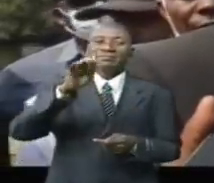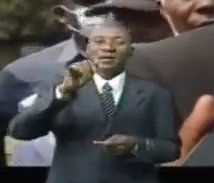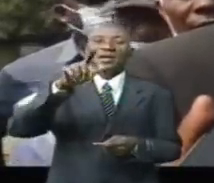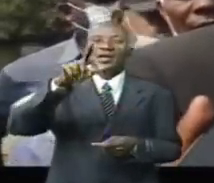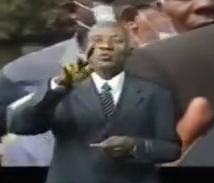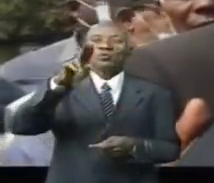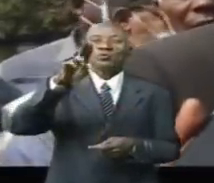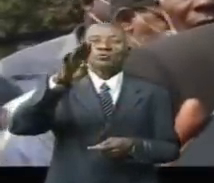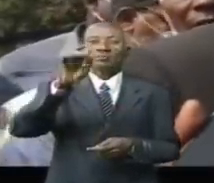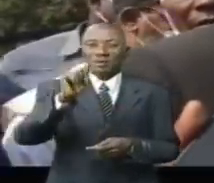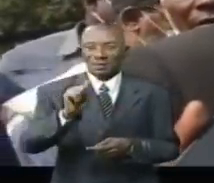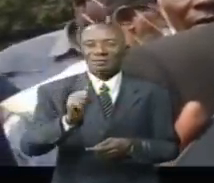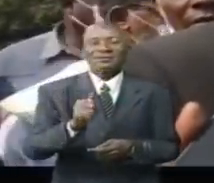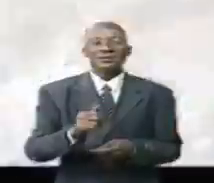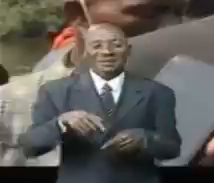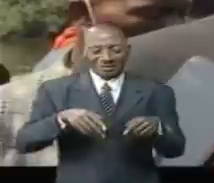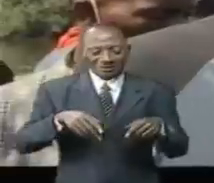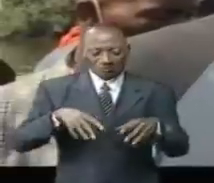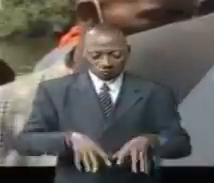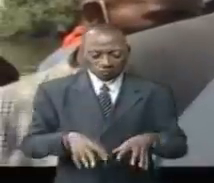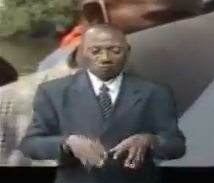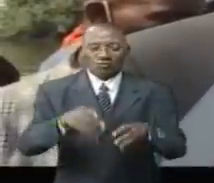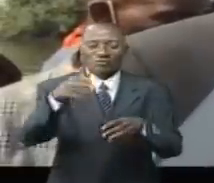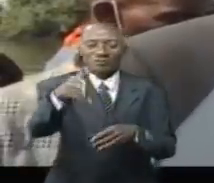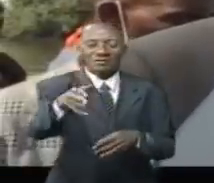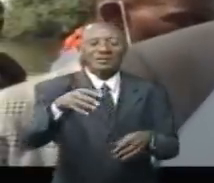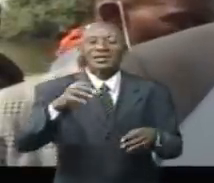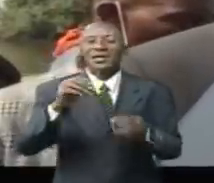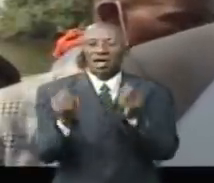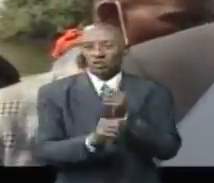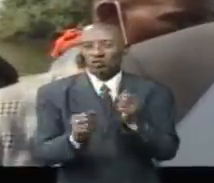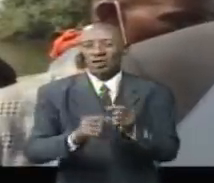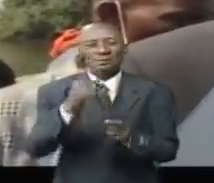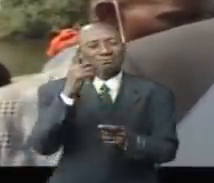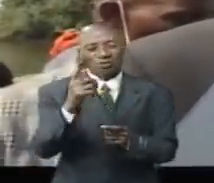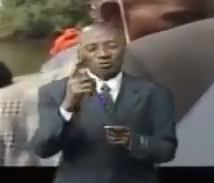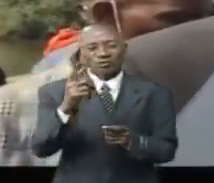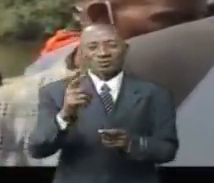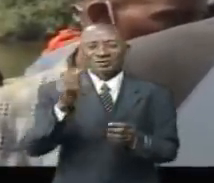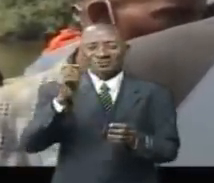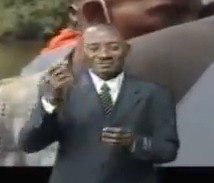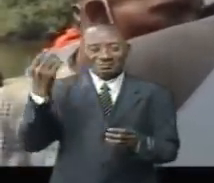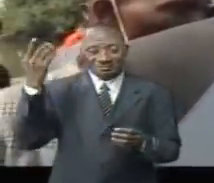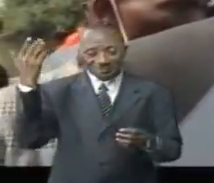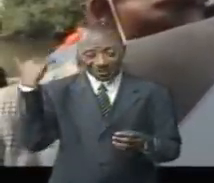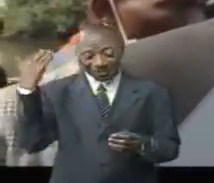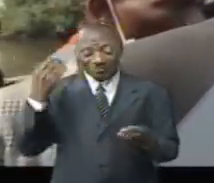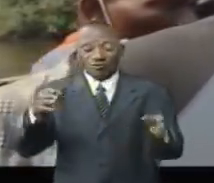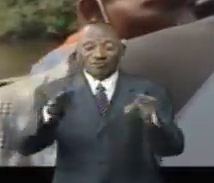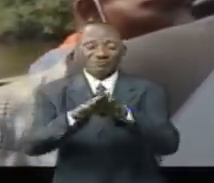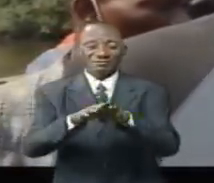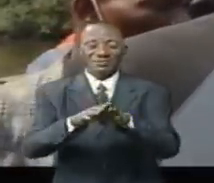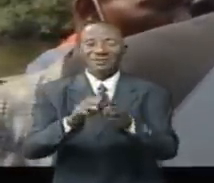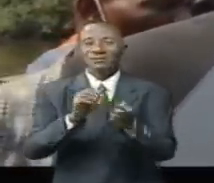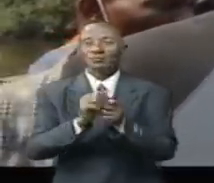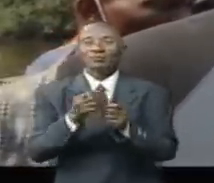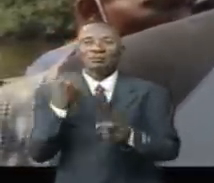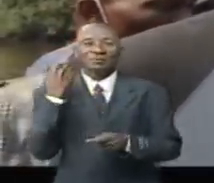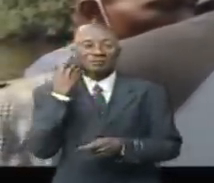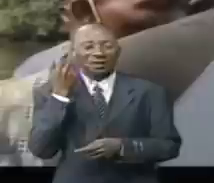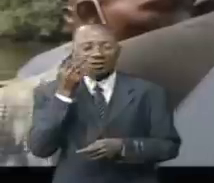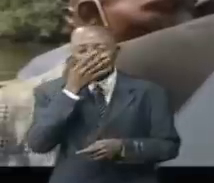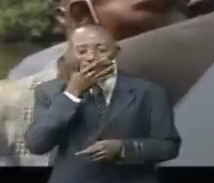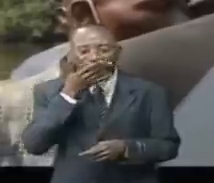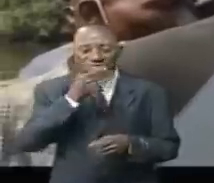sommes venus aujourd'hui pour, comme je viens de le dire, le saluer, le voir pour la première fois et deuxièmement, constater si